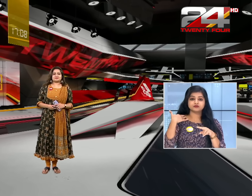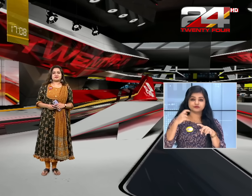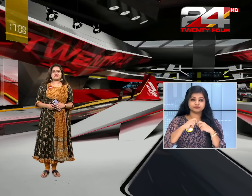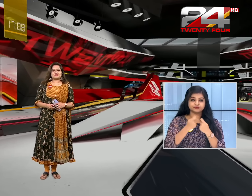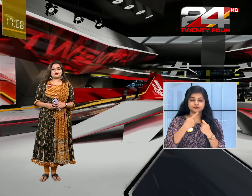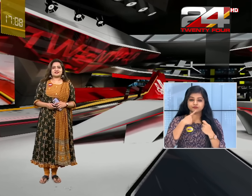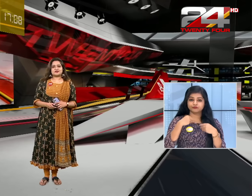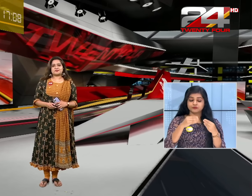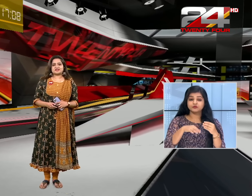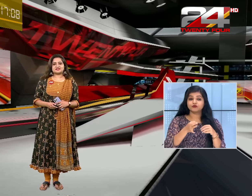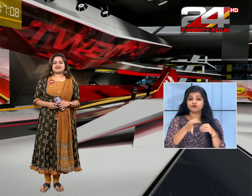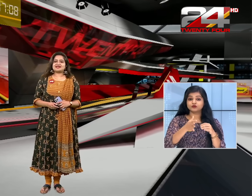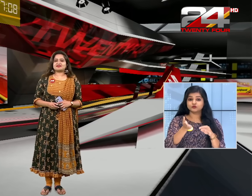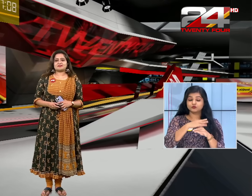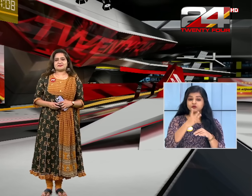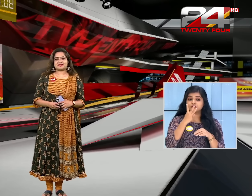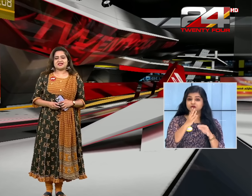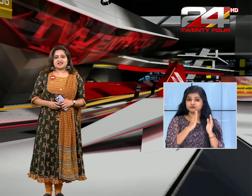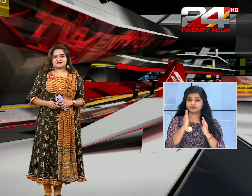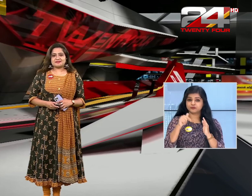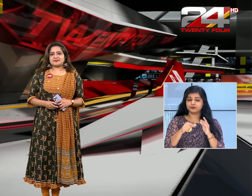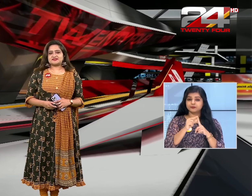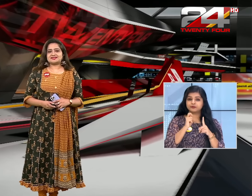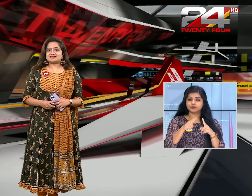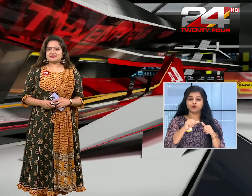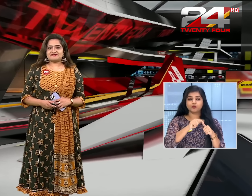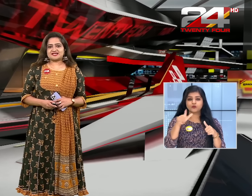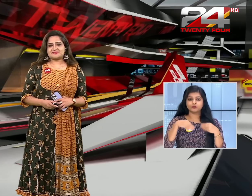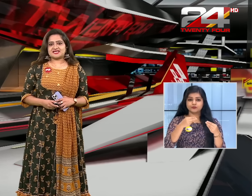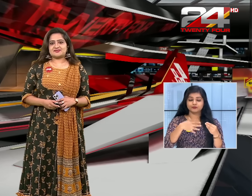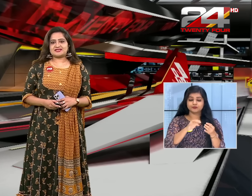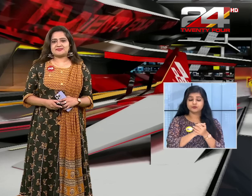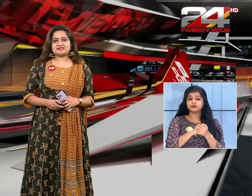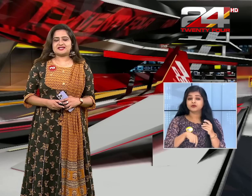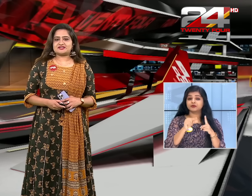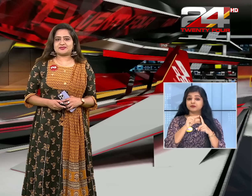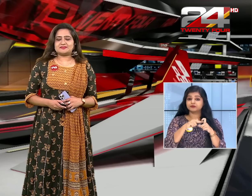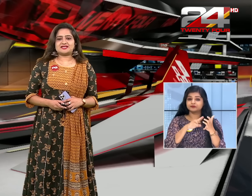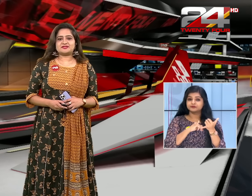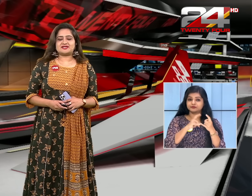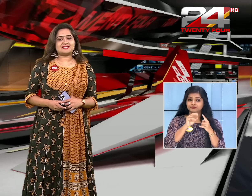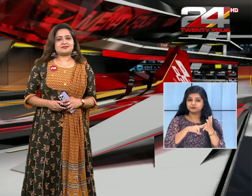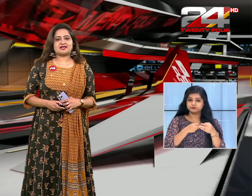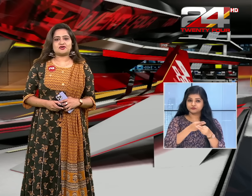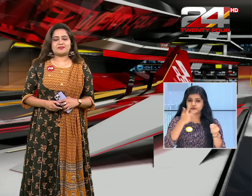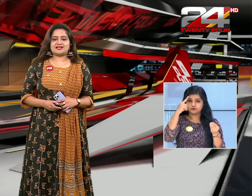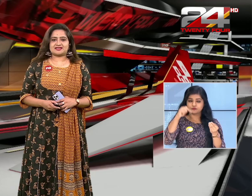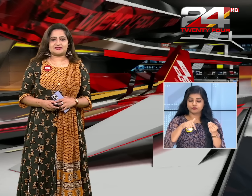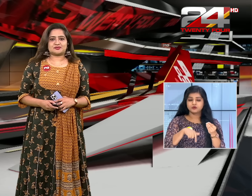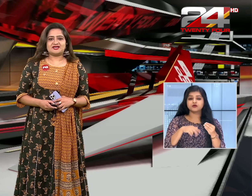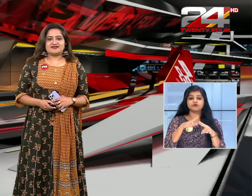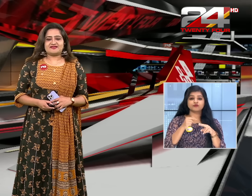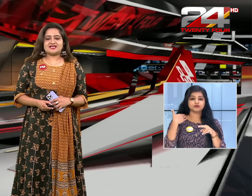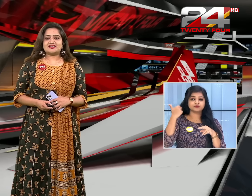വിഷുവിനു മുൻപ് മൂന്ന് ഗടു പെൻഷൻ എല്ലാവർക്കും ലഭിക്കും ക്ഷേമ പെൻഷൻ കൃത്യമായി വിതരണം ചെയ്യാനുള്ള നടപടി സ്വീകരിച്ചുവെന്നും ധനമന്ത്രി കെ എൻ ബാലഗോപാൽ